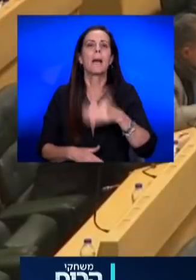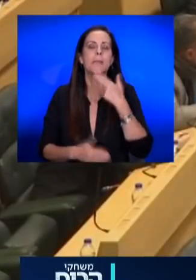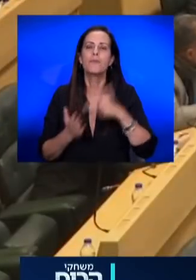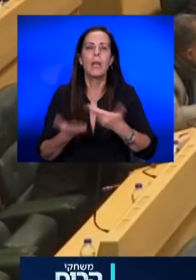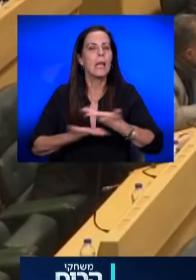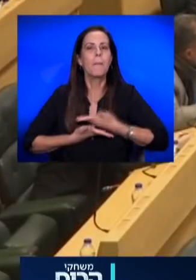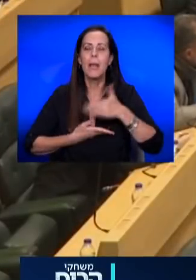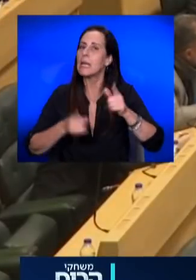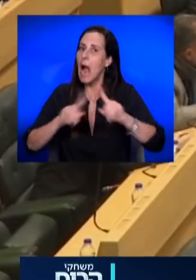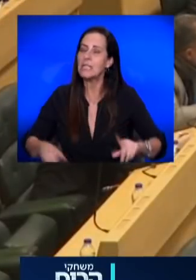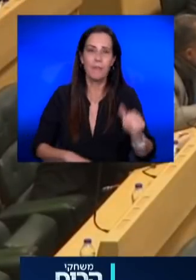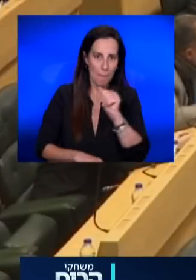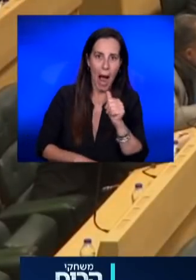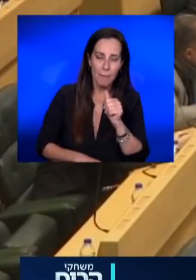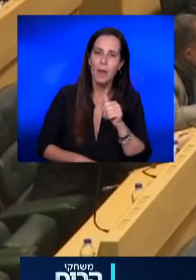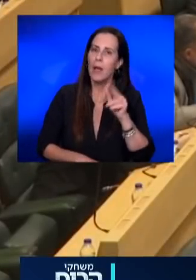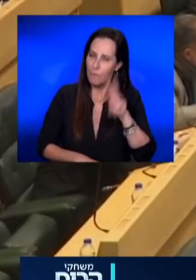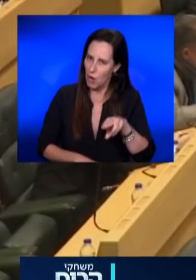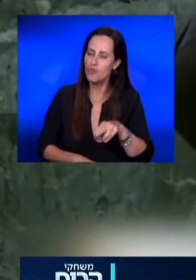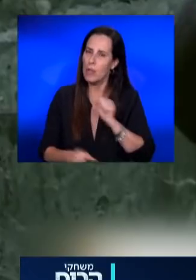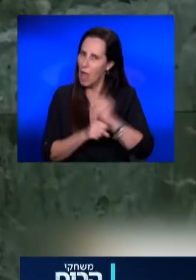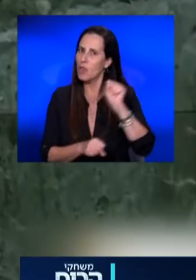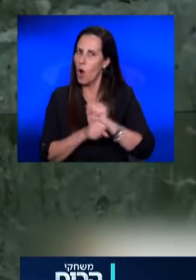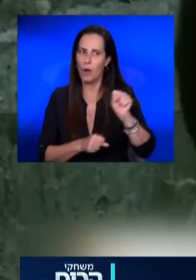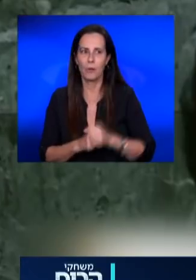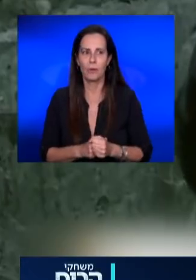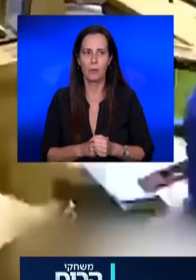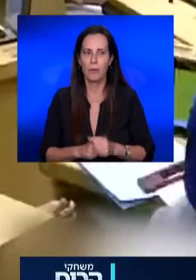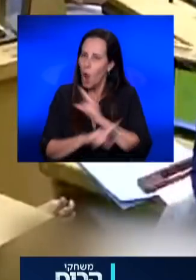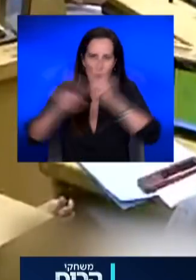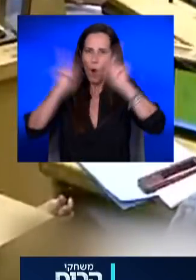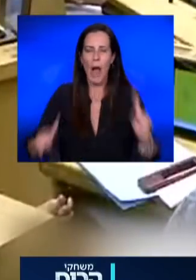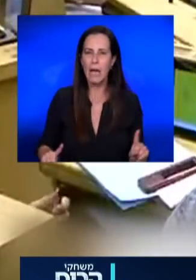לקבל גז טבעי ומים, ויש על כך טענות. לא גז!